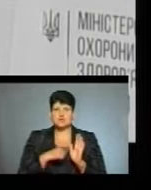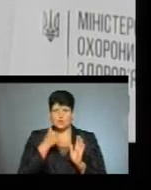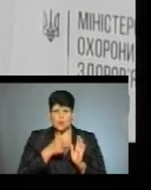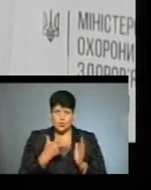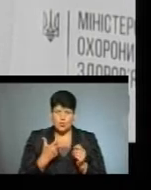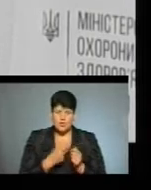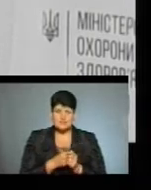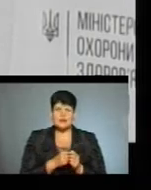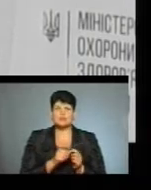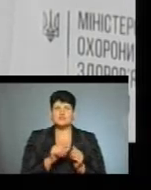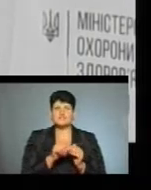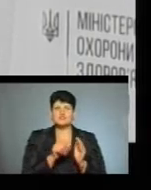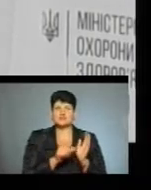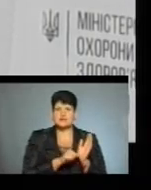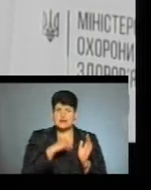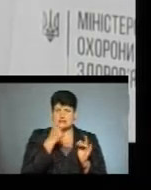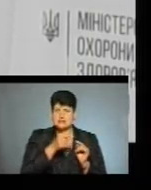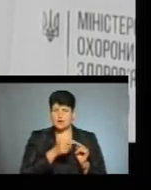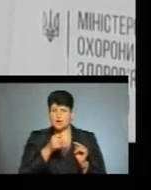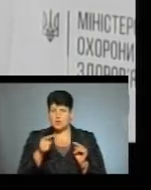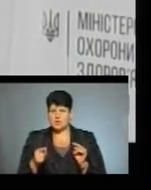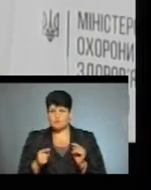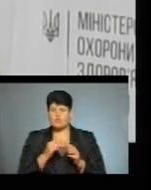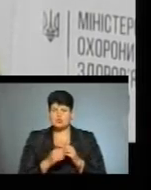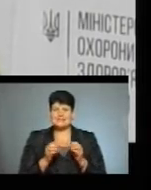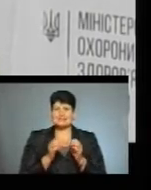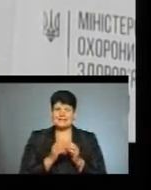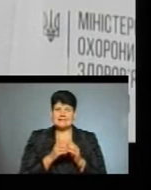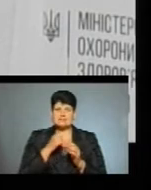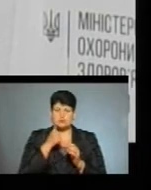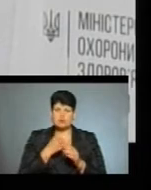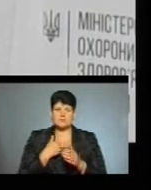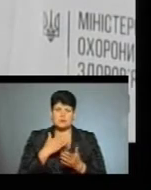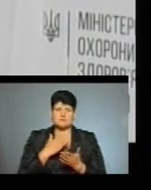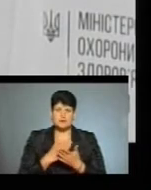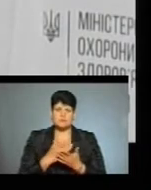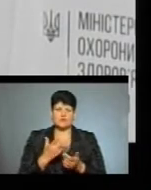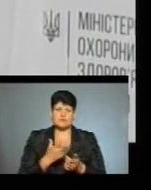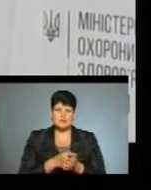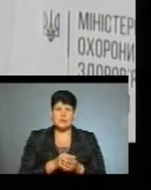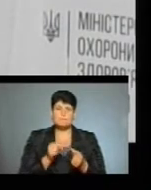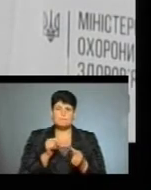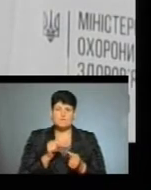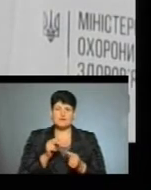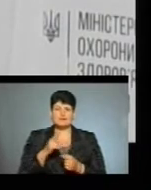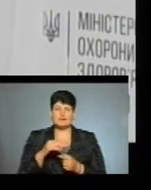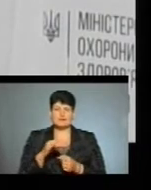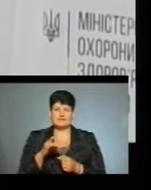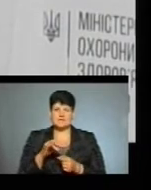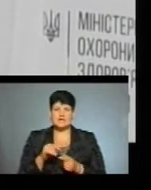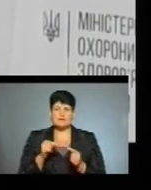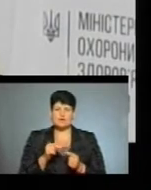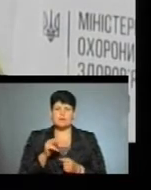А тоді від 16 років, кожних 10 років, ми, дорослі, маємо вакцинуватися проти дифтерії, ну і проти